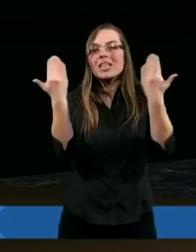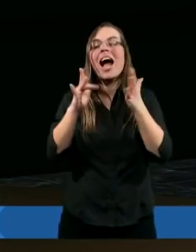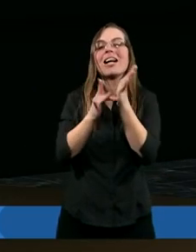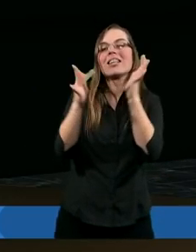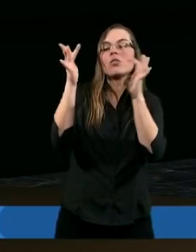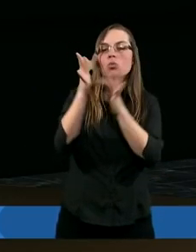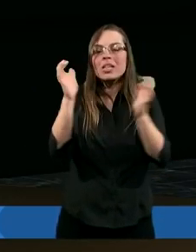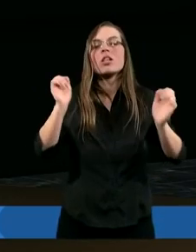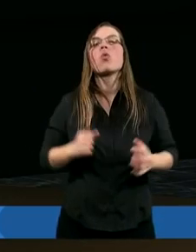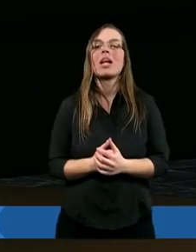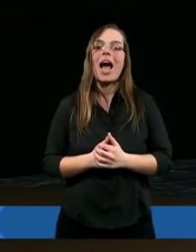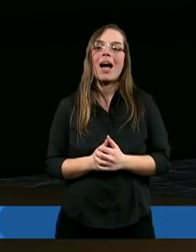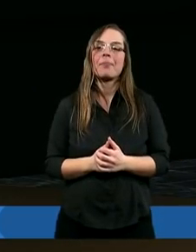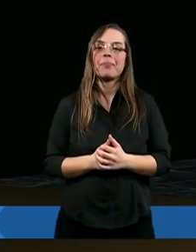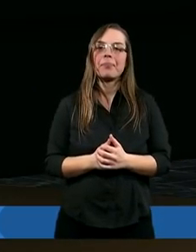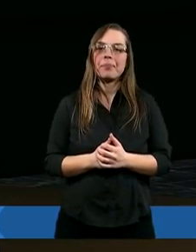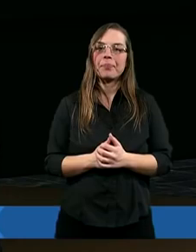Chrystusa Jezusa.